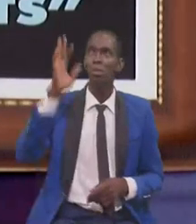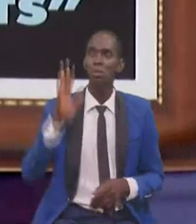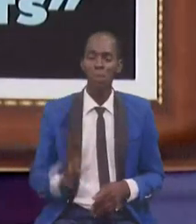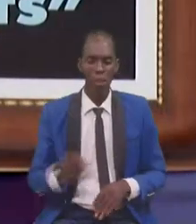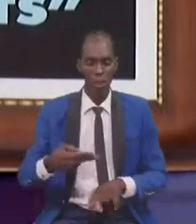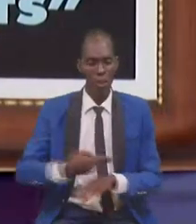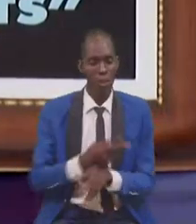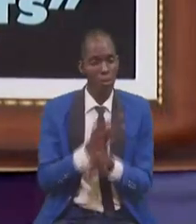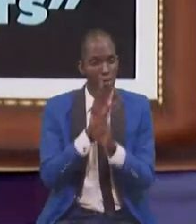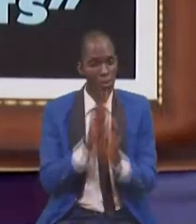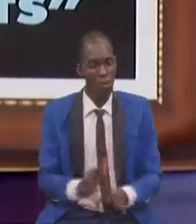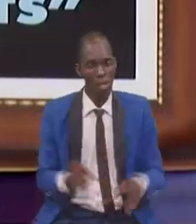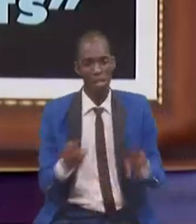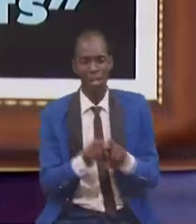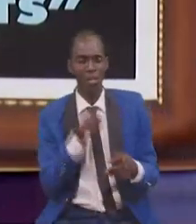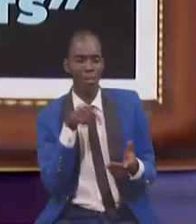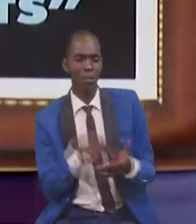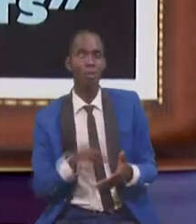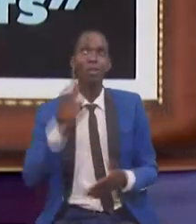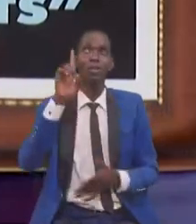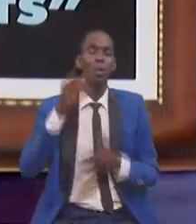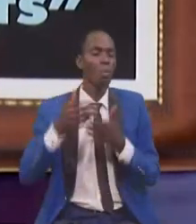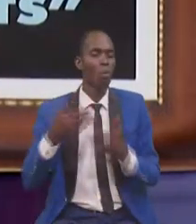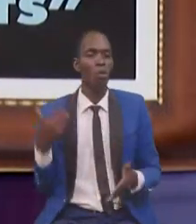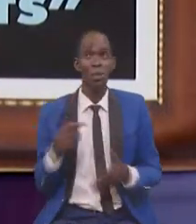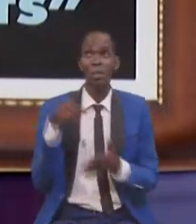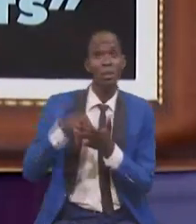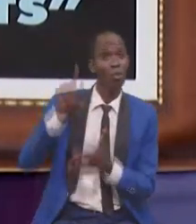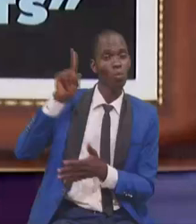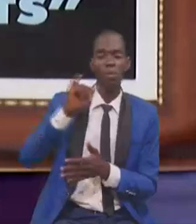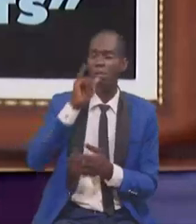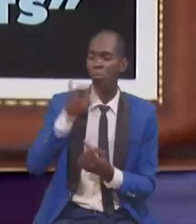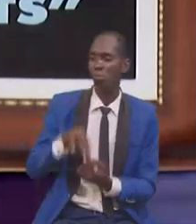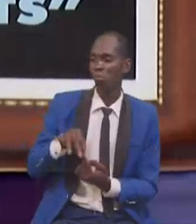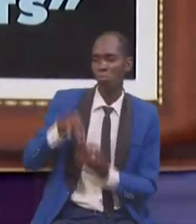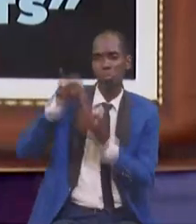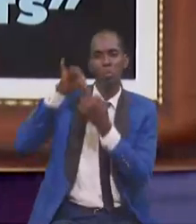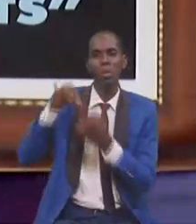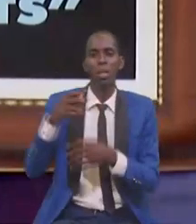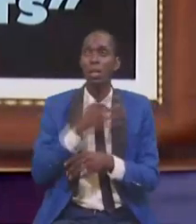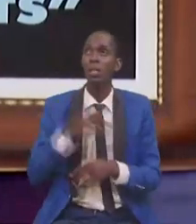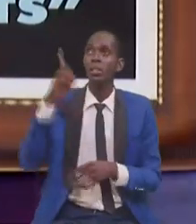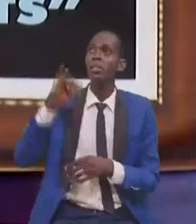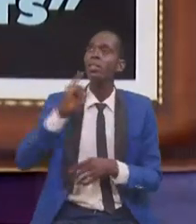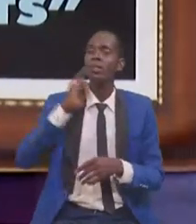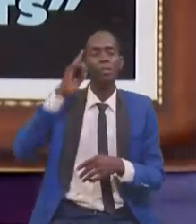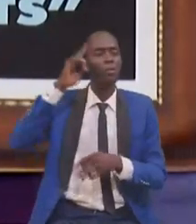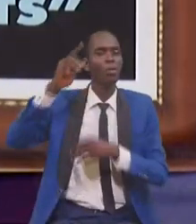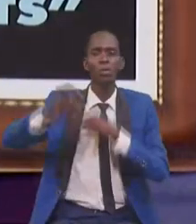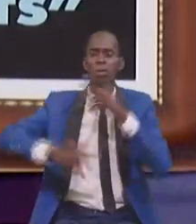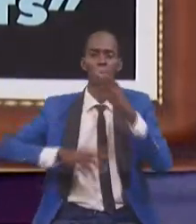de prédicateur, de berger comme celui-ci. Celui-ci est unique et il est